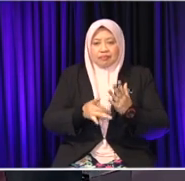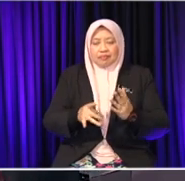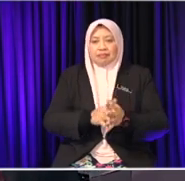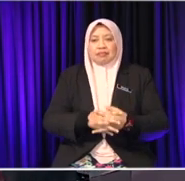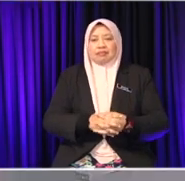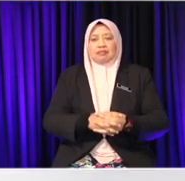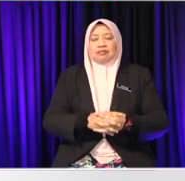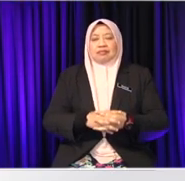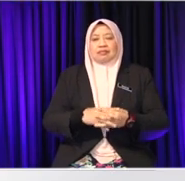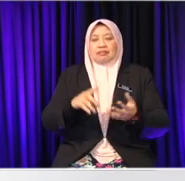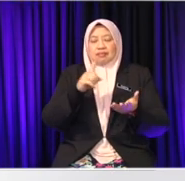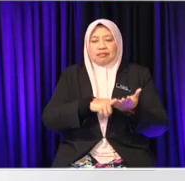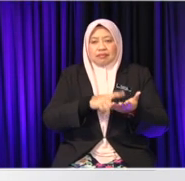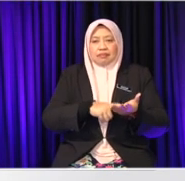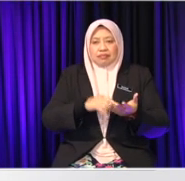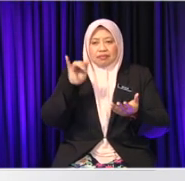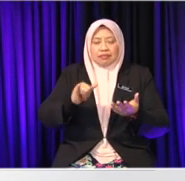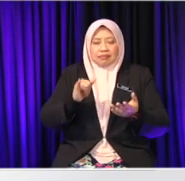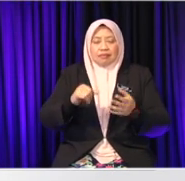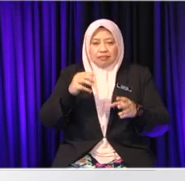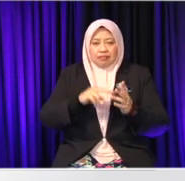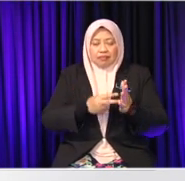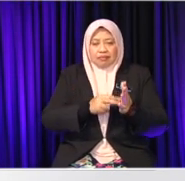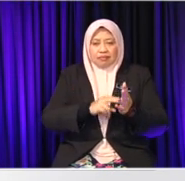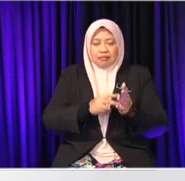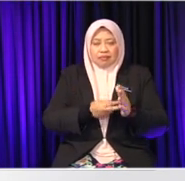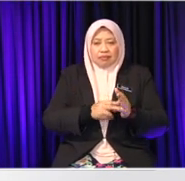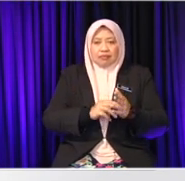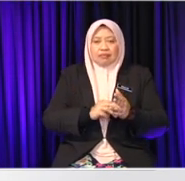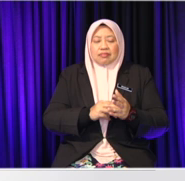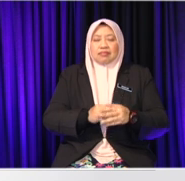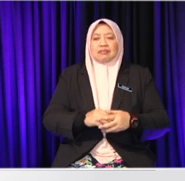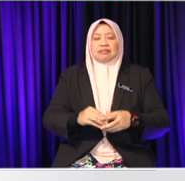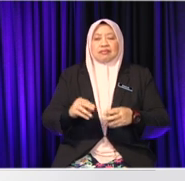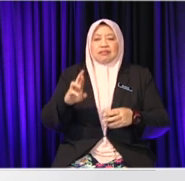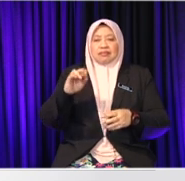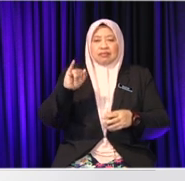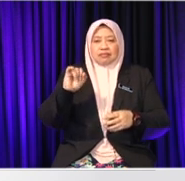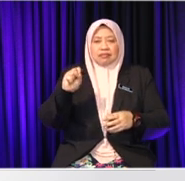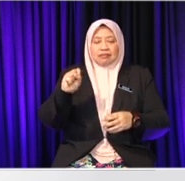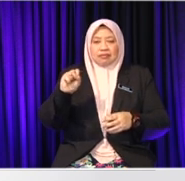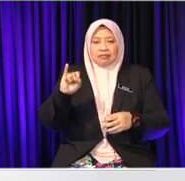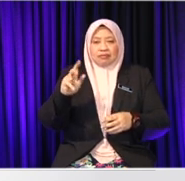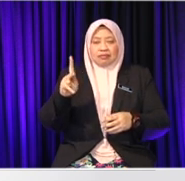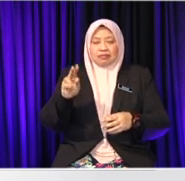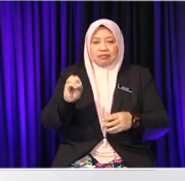apakah yang dimaksudkan dengan risiko Apa itu resiko jadi semua pelajaran mesti tahu apa itu